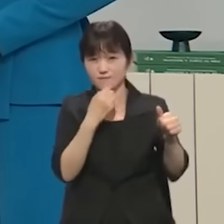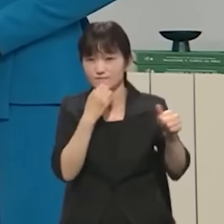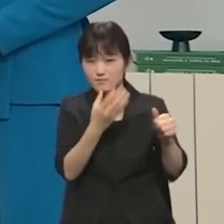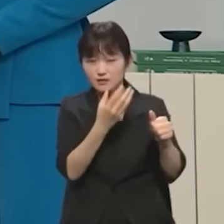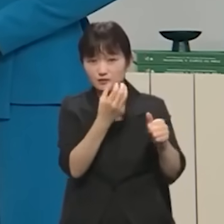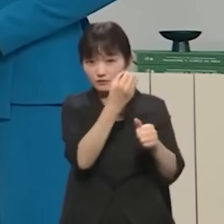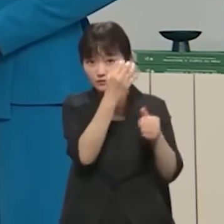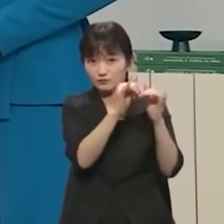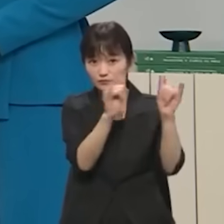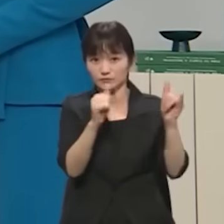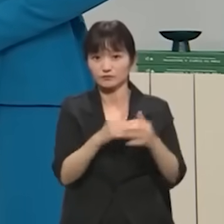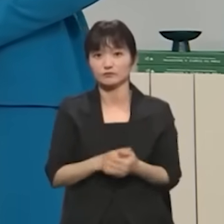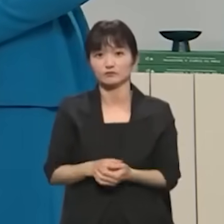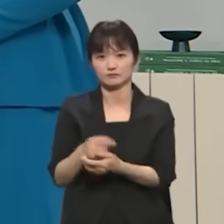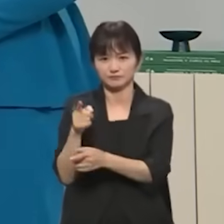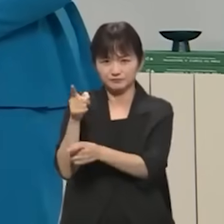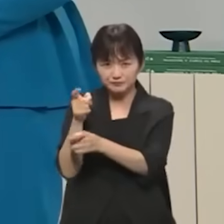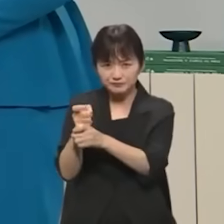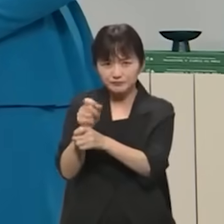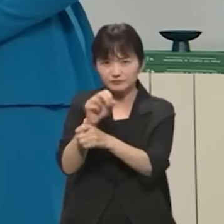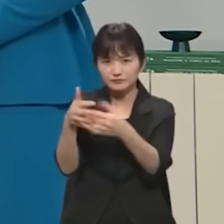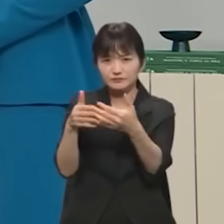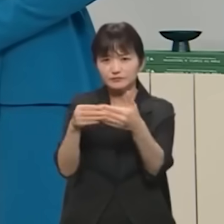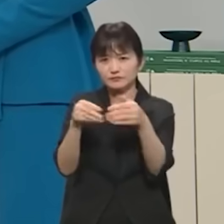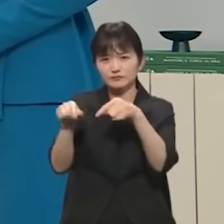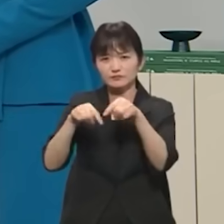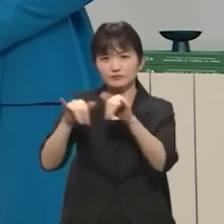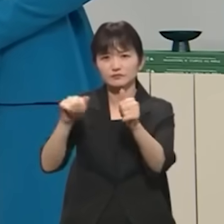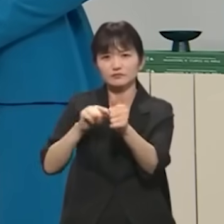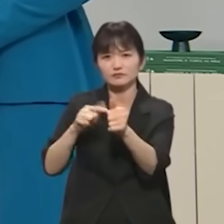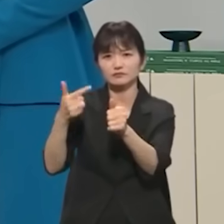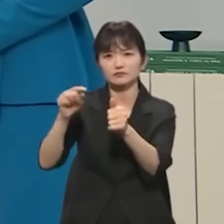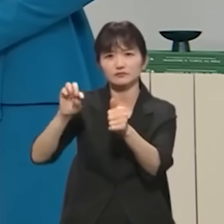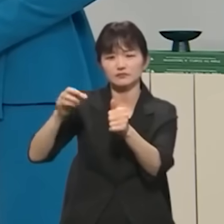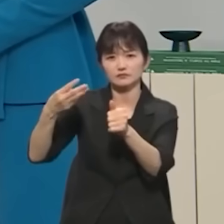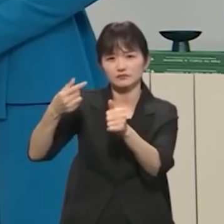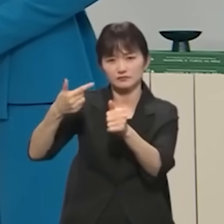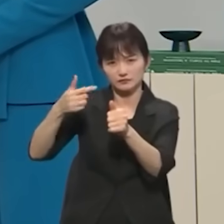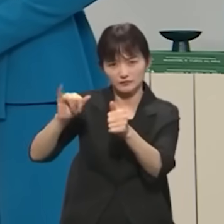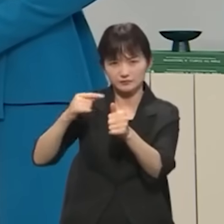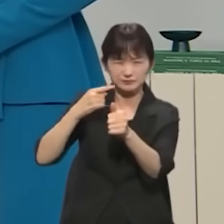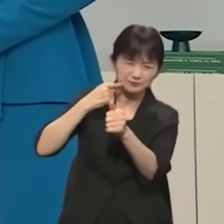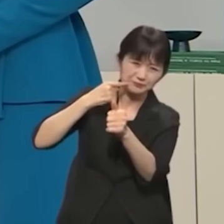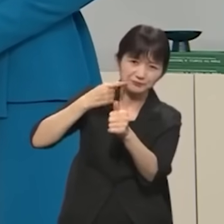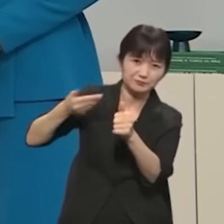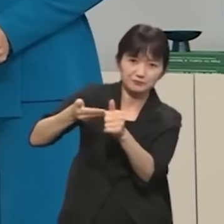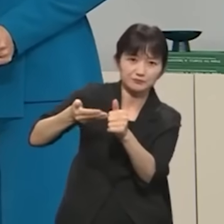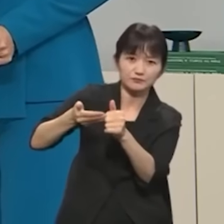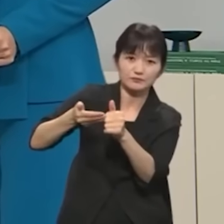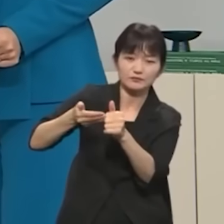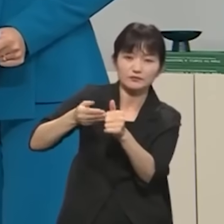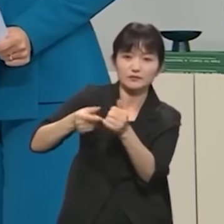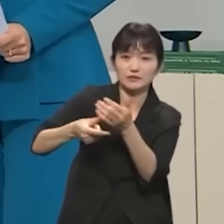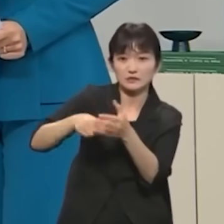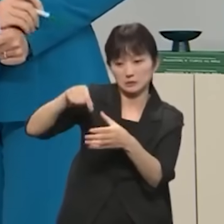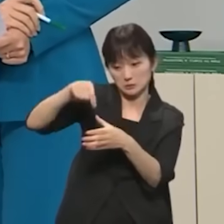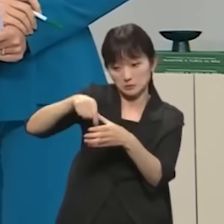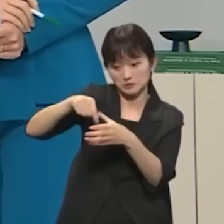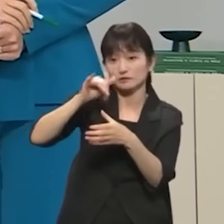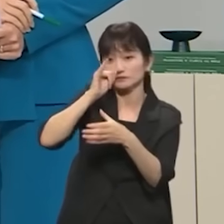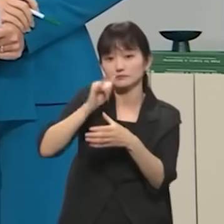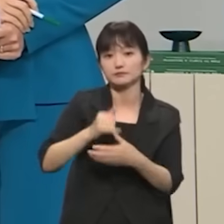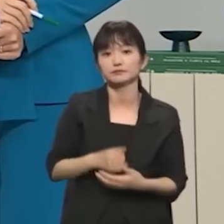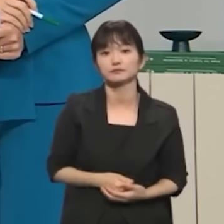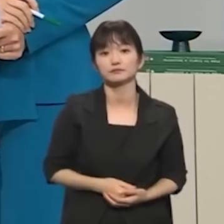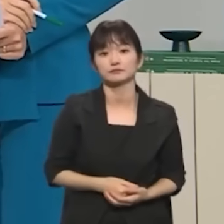최대 정적으로 꼽히는 야권의 지도자 알렉세이 나발니 독살 시도 때도 바로 이 티, 홍차가